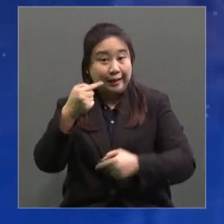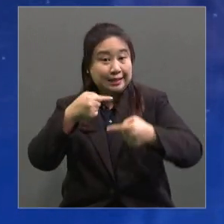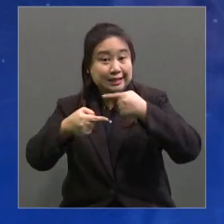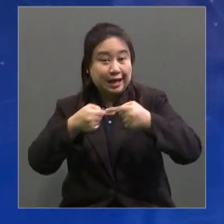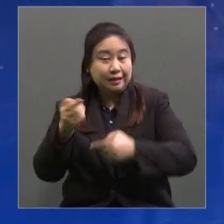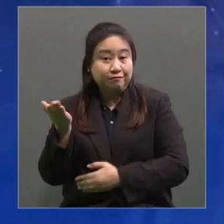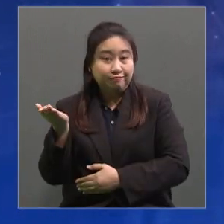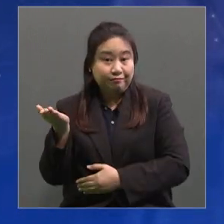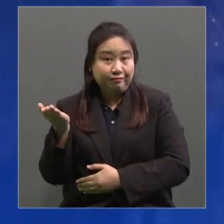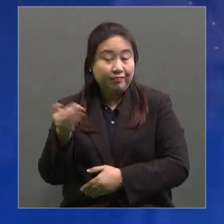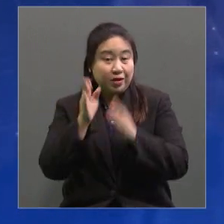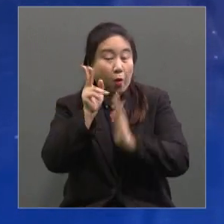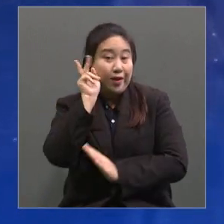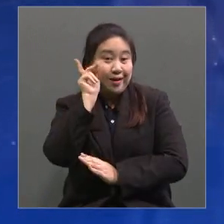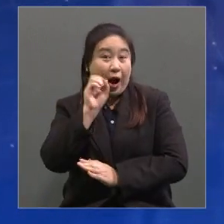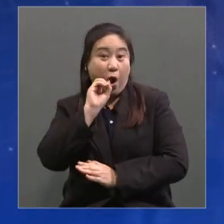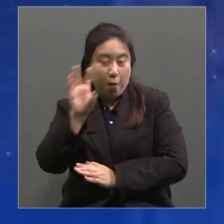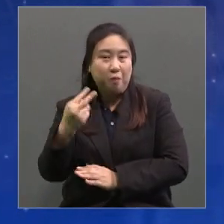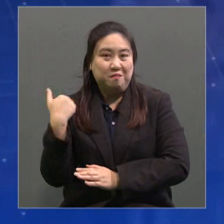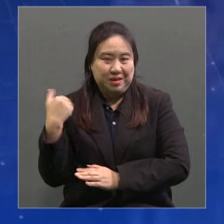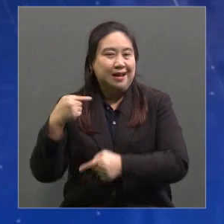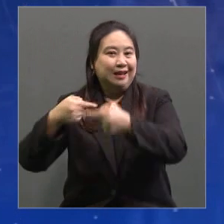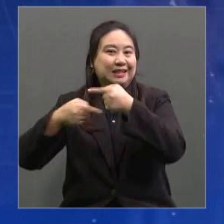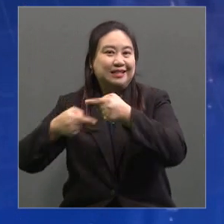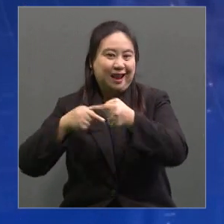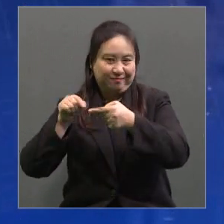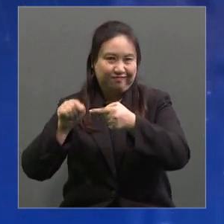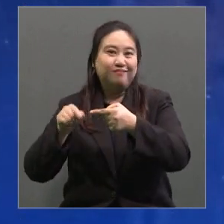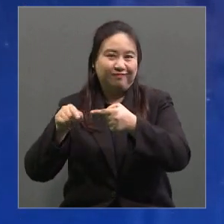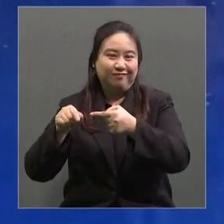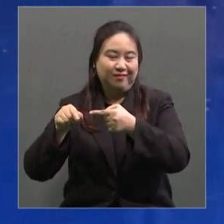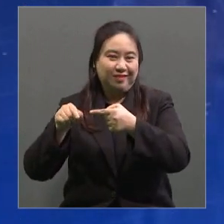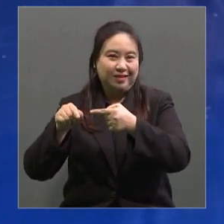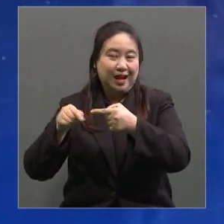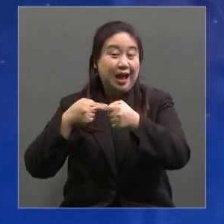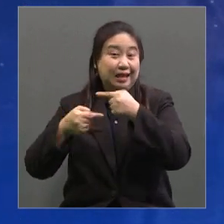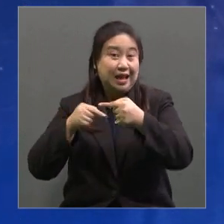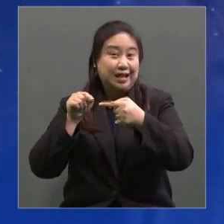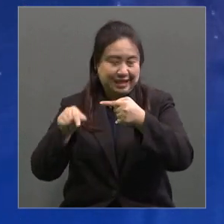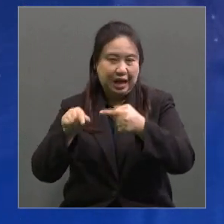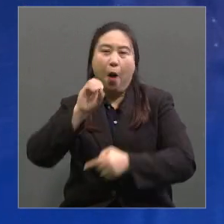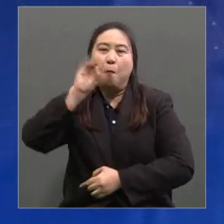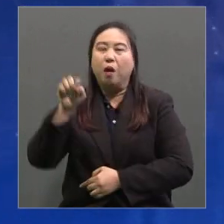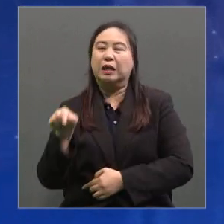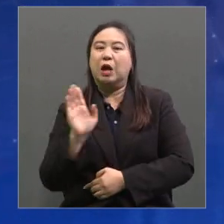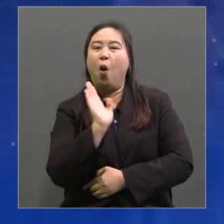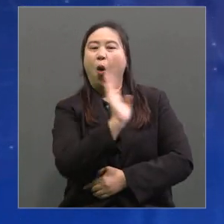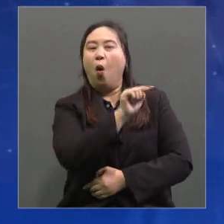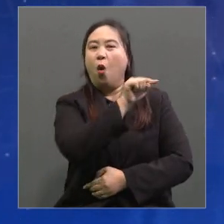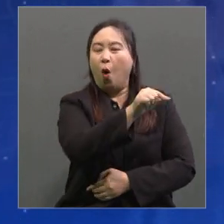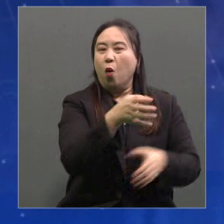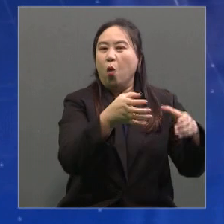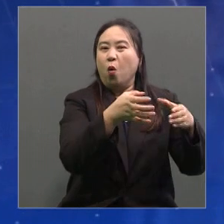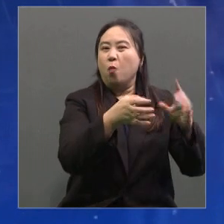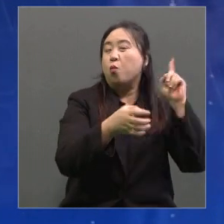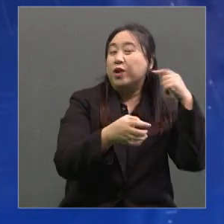ป็นข้อมูลที่ผู้สื่อข่าวบอกว่ามีการเปิดเผยแชทซึ่งอ้างนะคะอ้างว่าเป็นของเยาวชนสนทนากับเพื่อนข